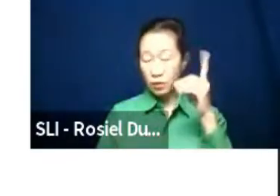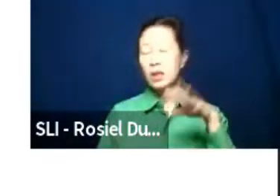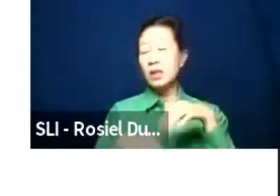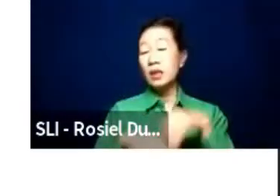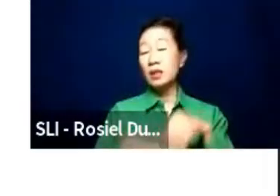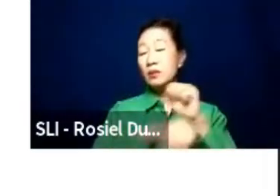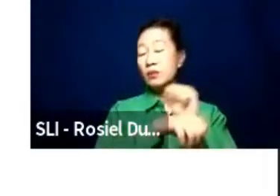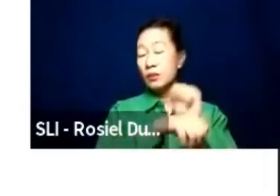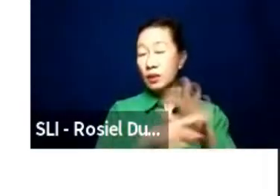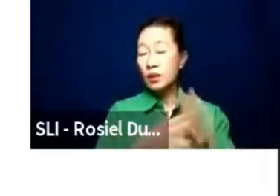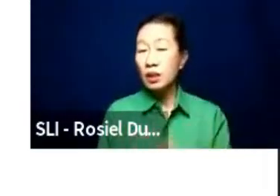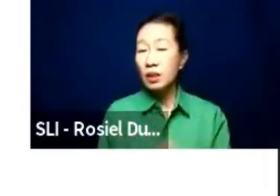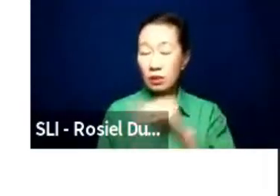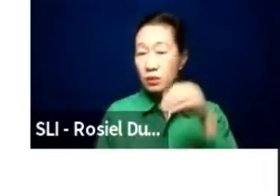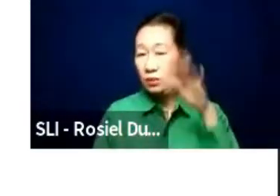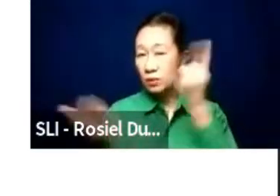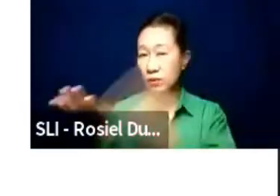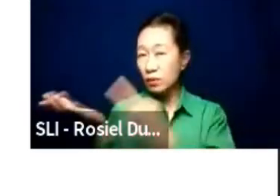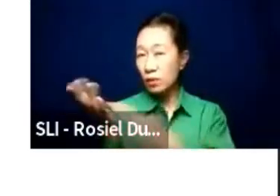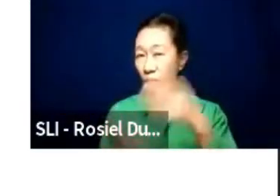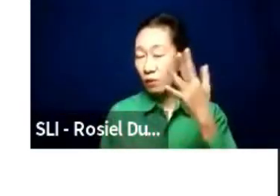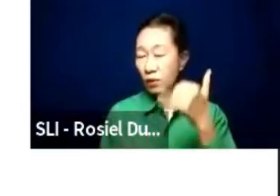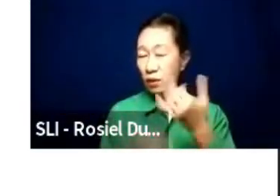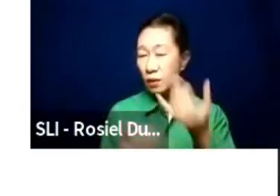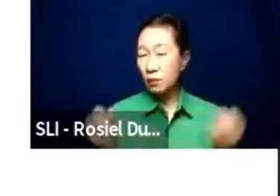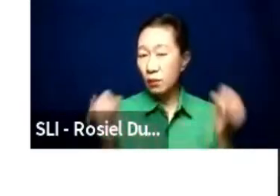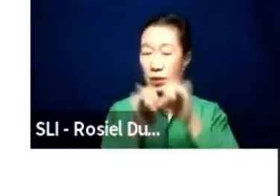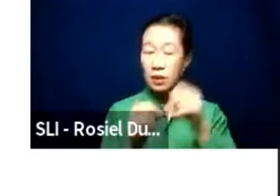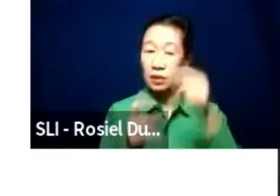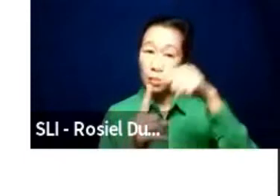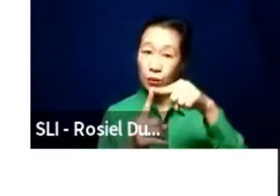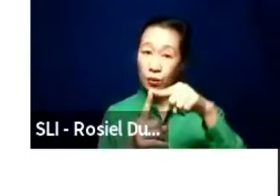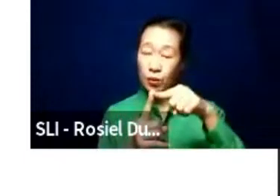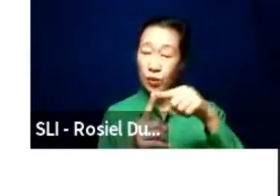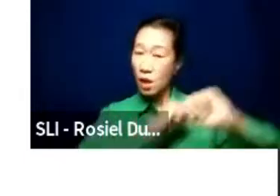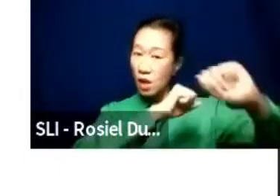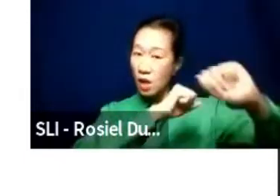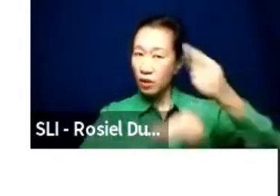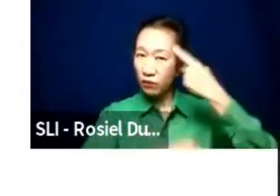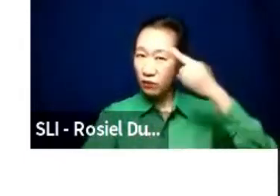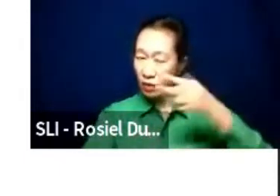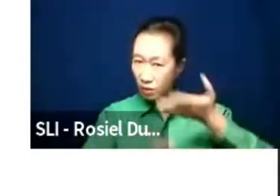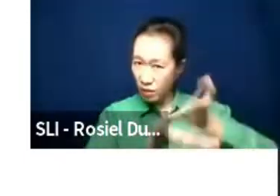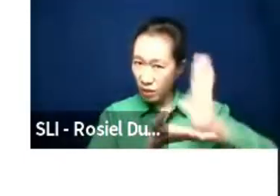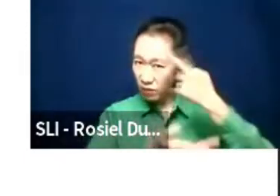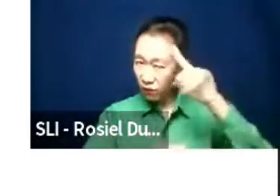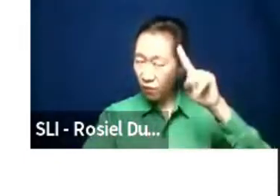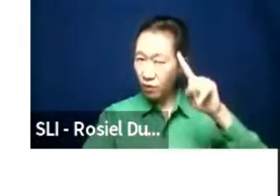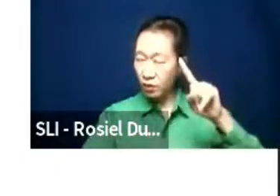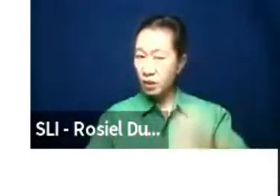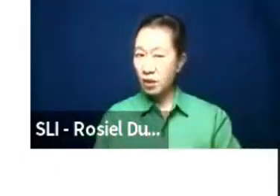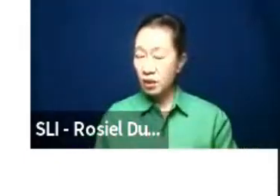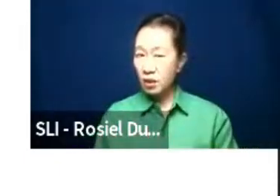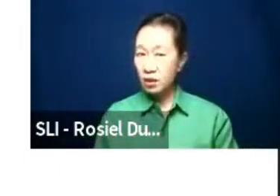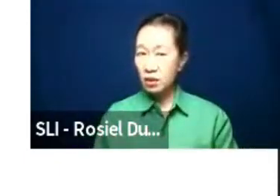field, no? And she talks about why it's important to advocate for rights and